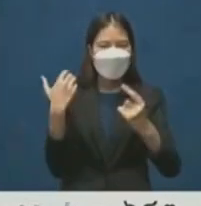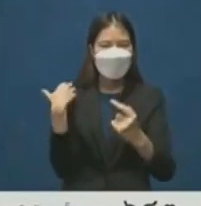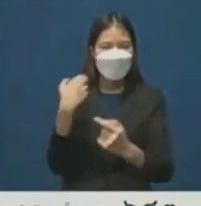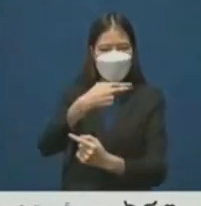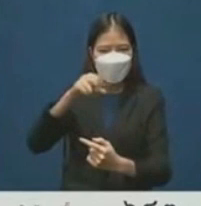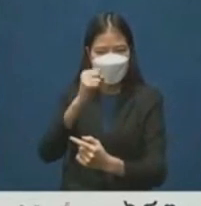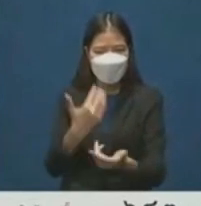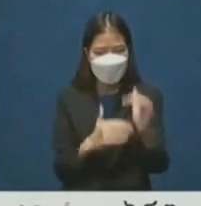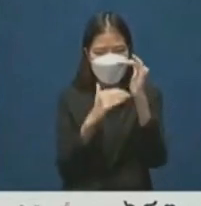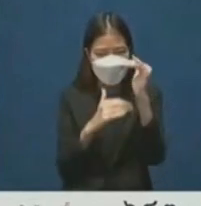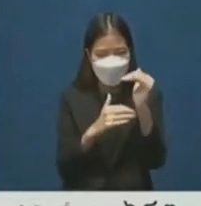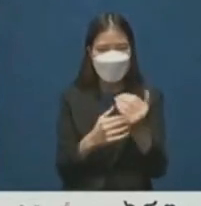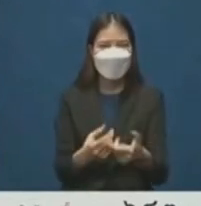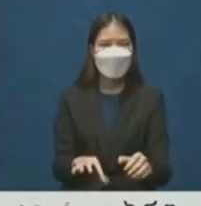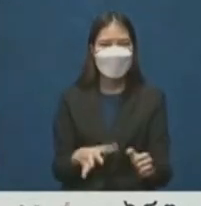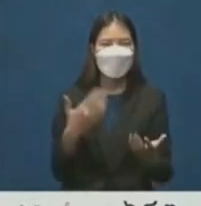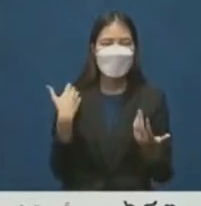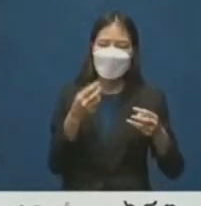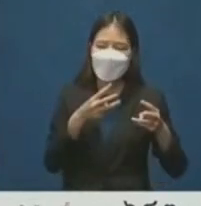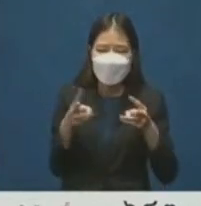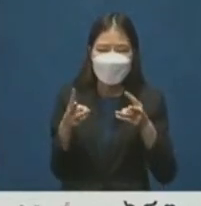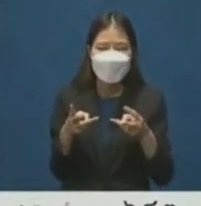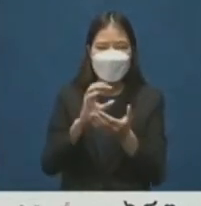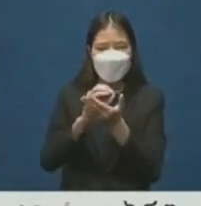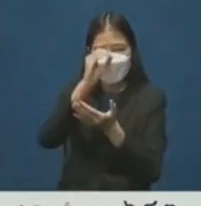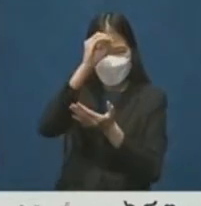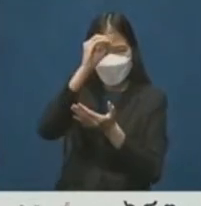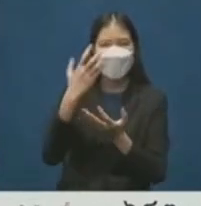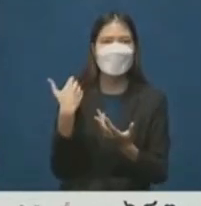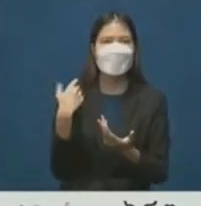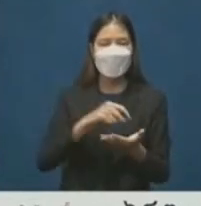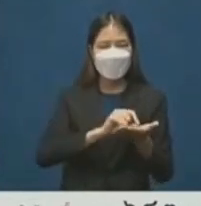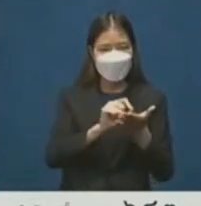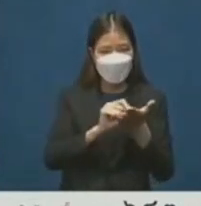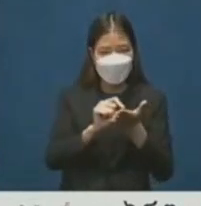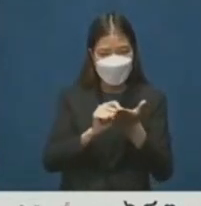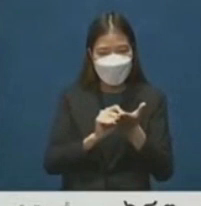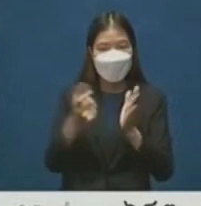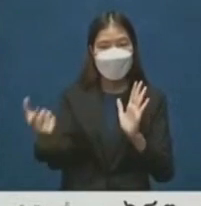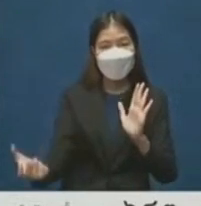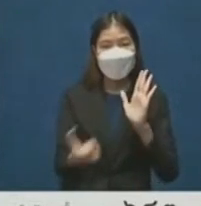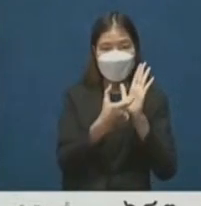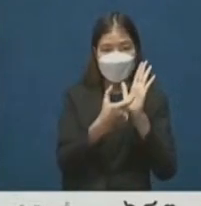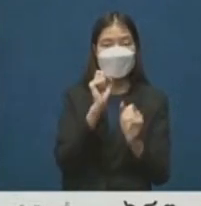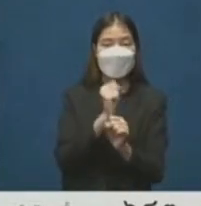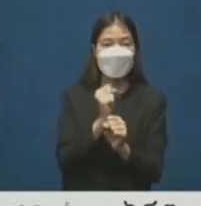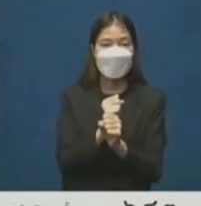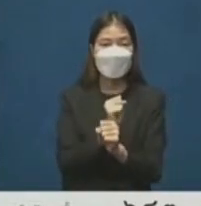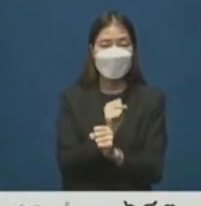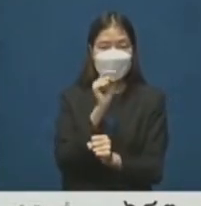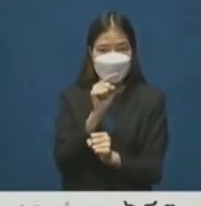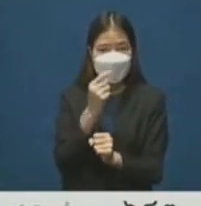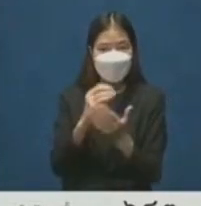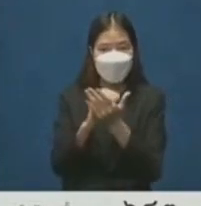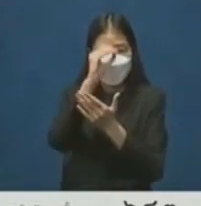สูตรผู้มีอำนาจที่จะกำหนดทิศทางการศึกษาเนี่ยจะไม่สามารถที่จะเขียนในหลักสูตรหรือว่าทำให้เกิด